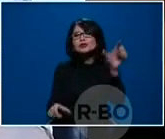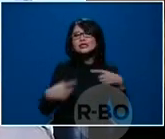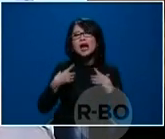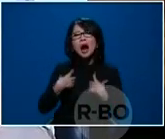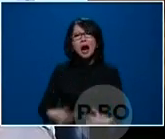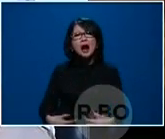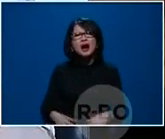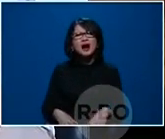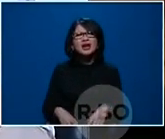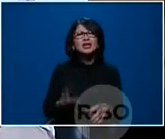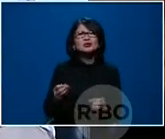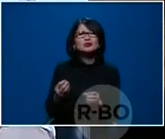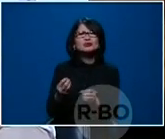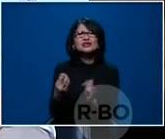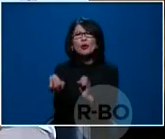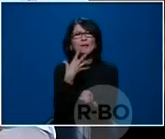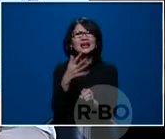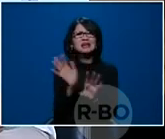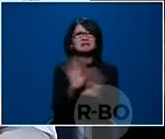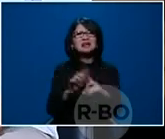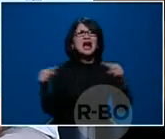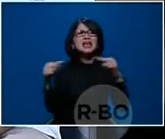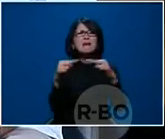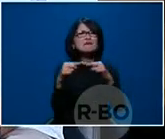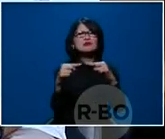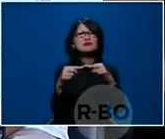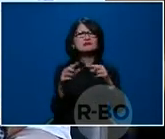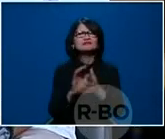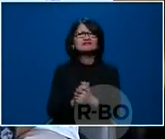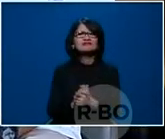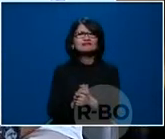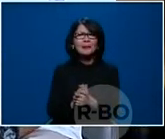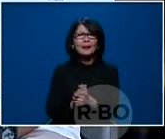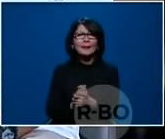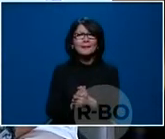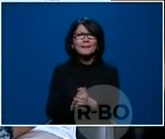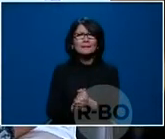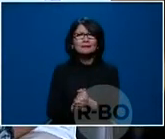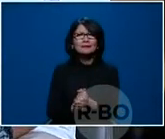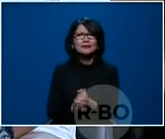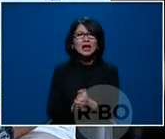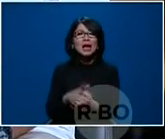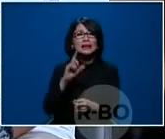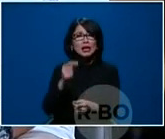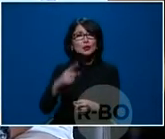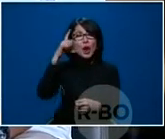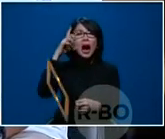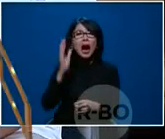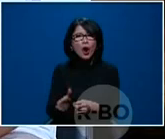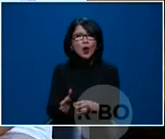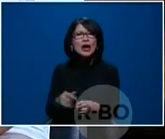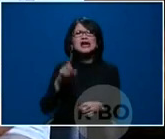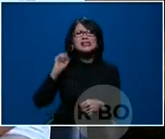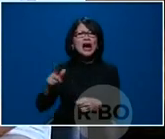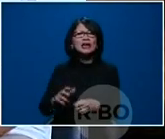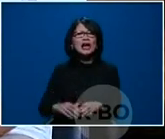nyambung sama sekali karena itu karena itu P karena itu pak Basuki Jangan hanya kerja